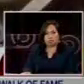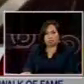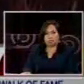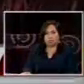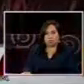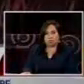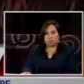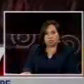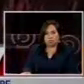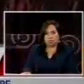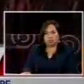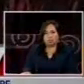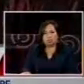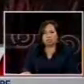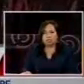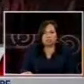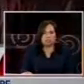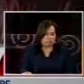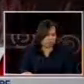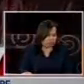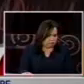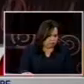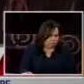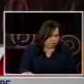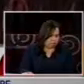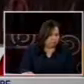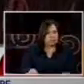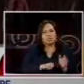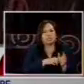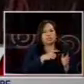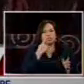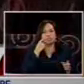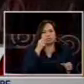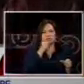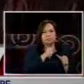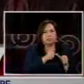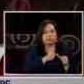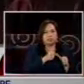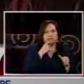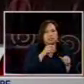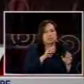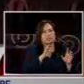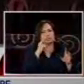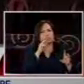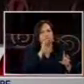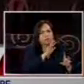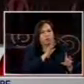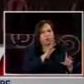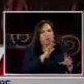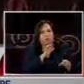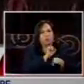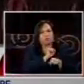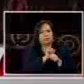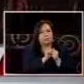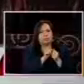Madam Secretary, in a previous lifetime, I think in your profession also, no?